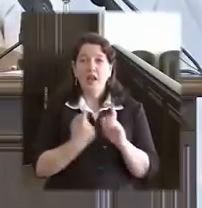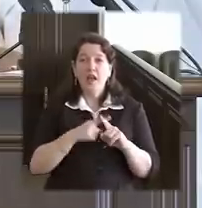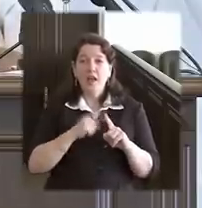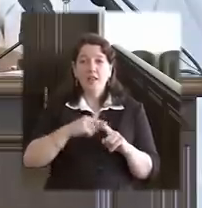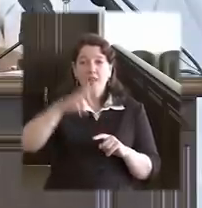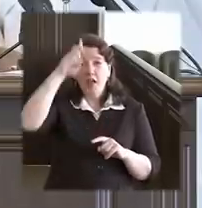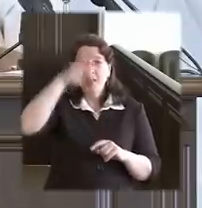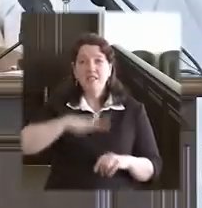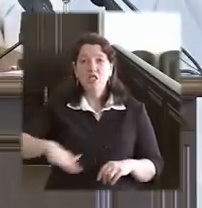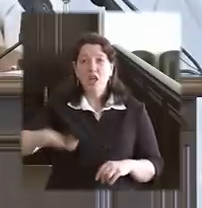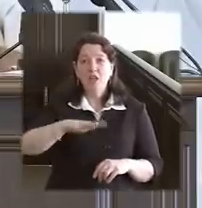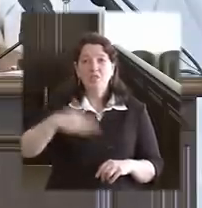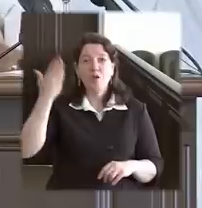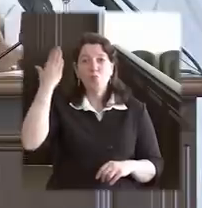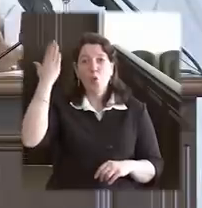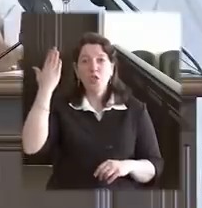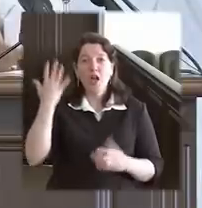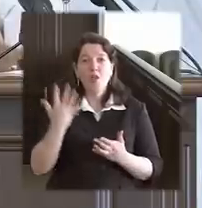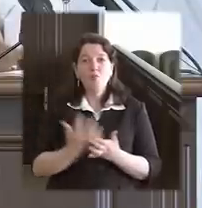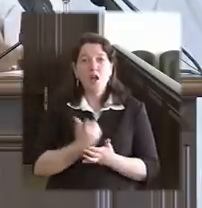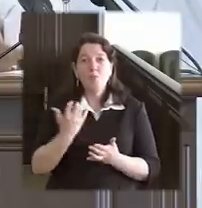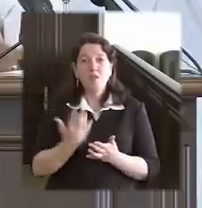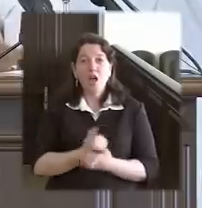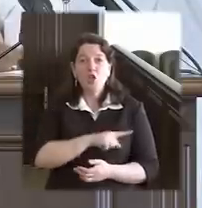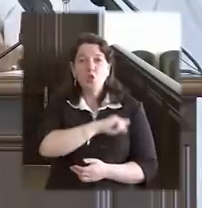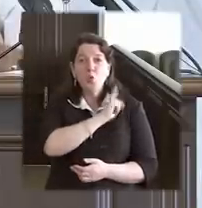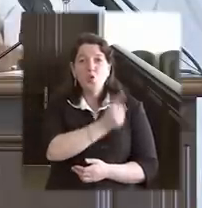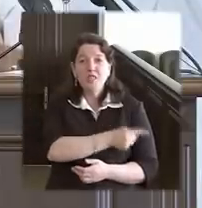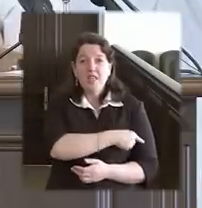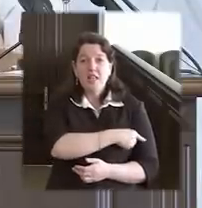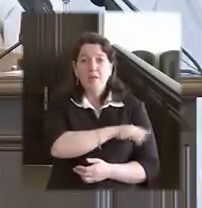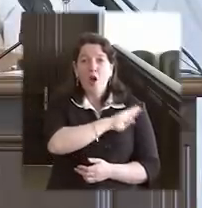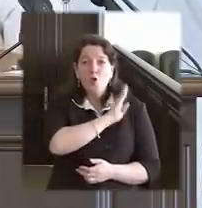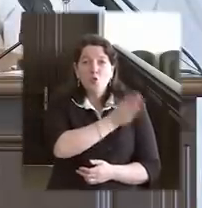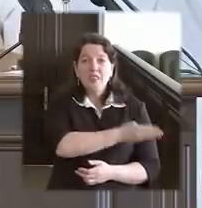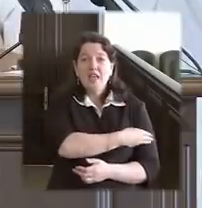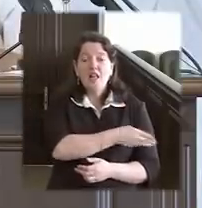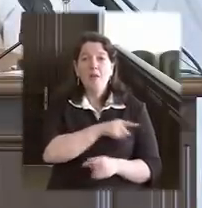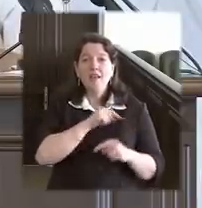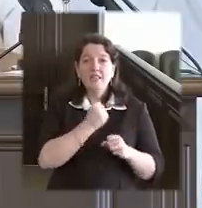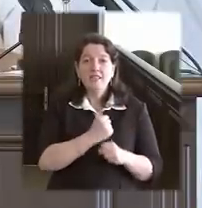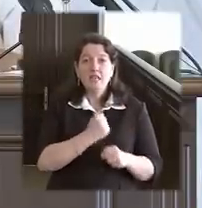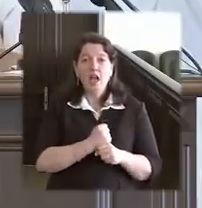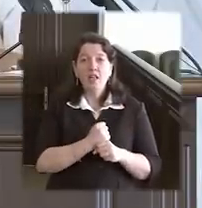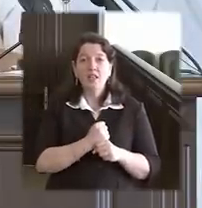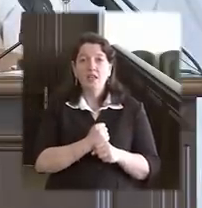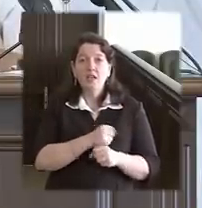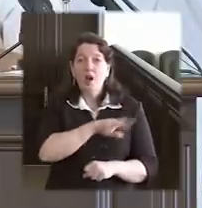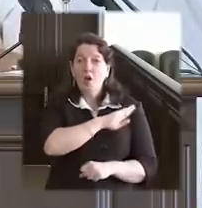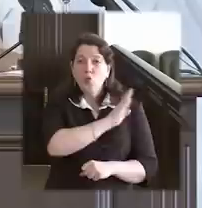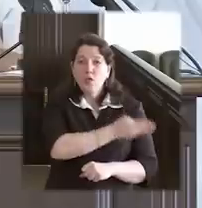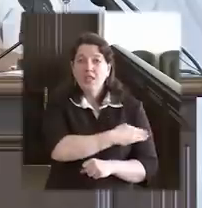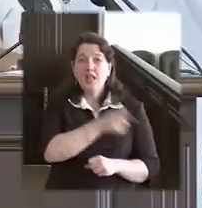Христос. Царство Божие приобретается усилием, усилием, и